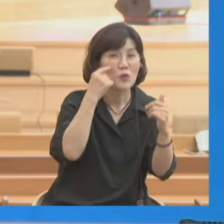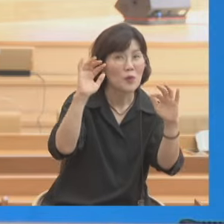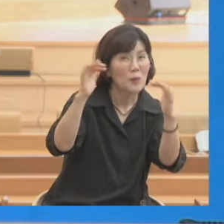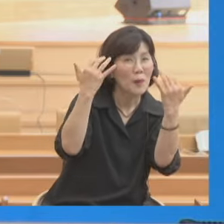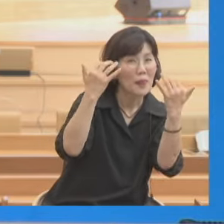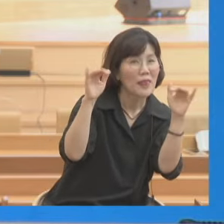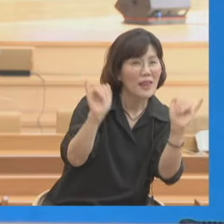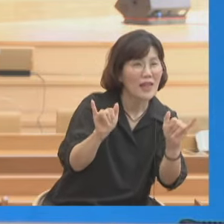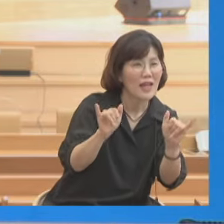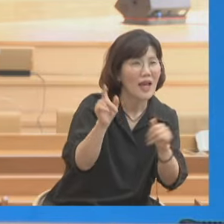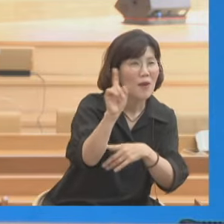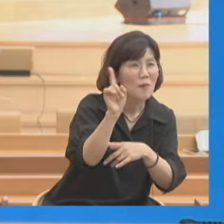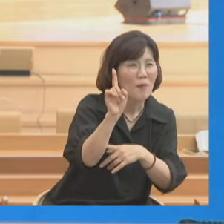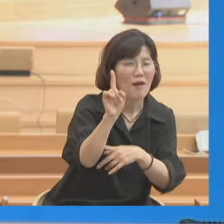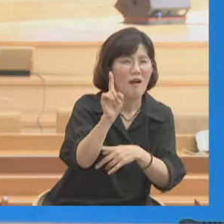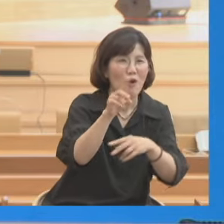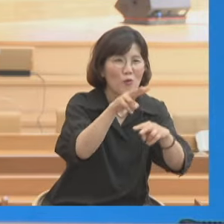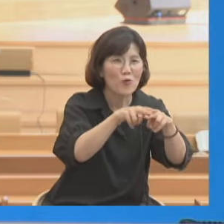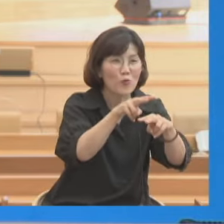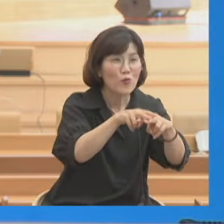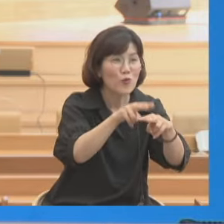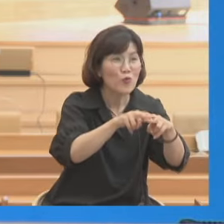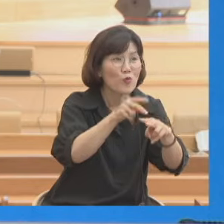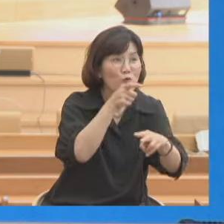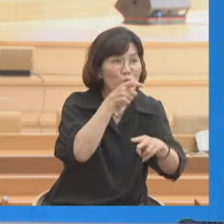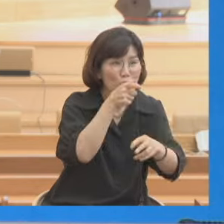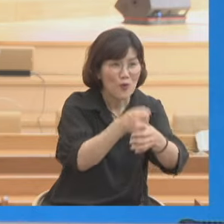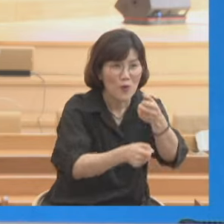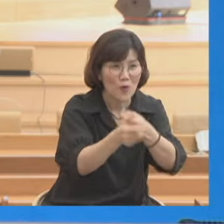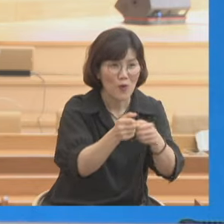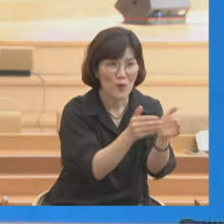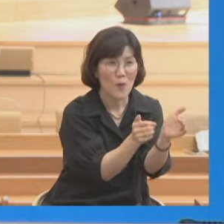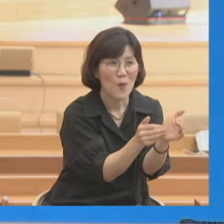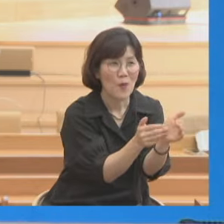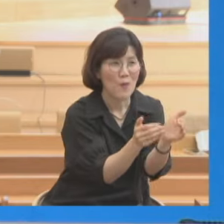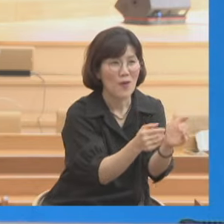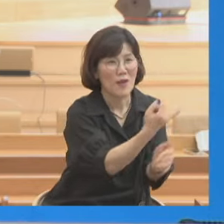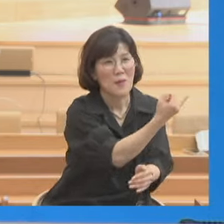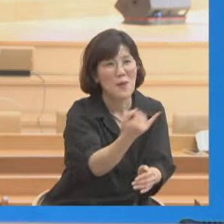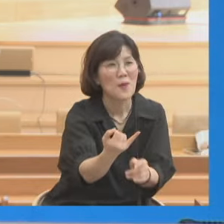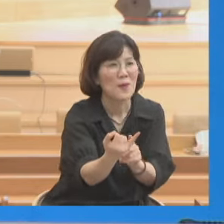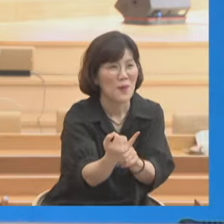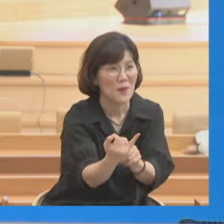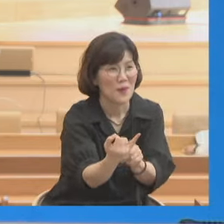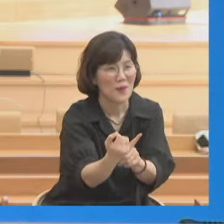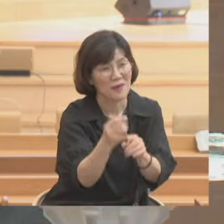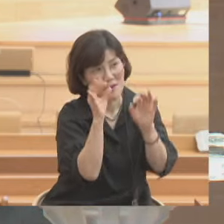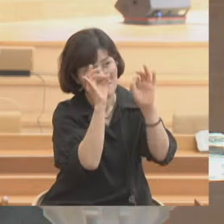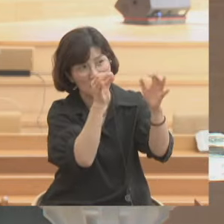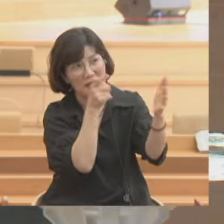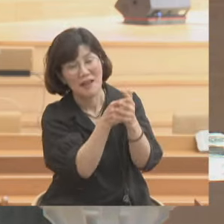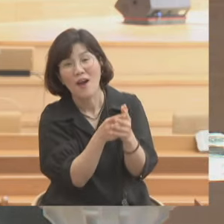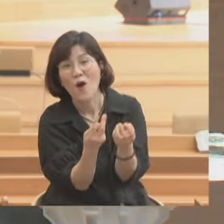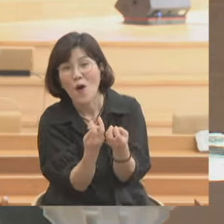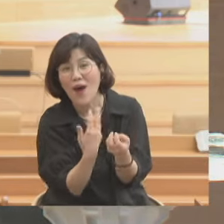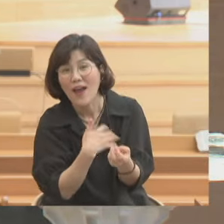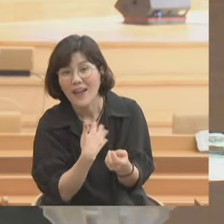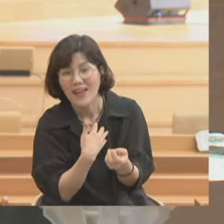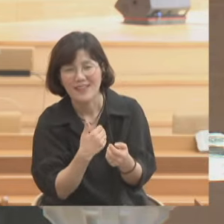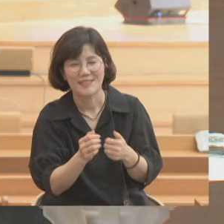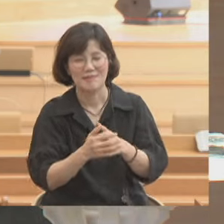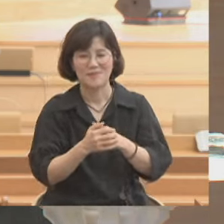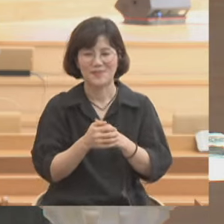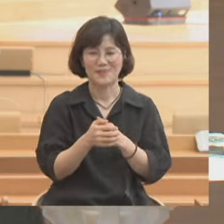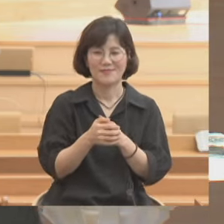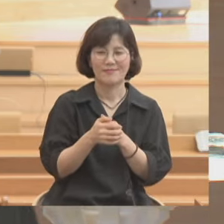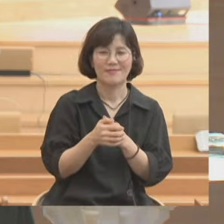피해가지고 겨우 물가에 나와서 물을 기르는 그런 신세가 되어졌습니다. 뭘 보면 그렇게 말할 수 있냐면 한번 읽어보도록